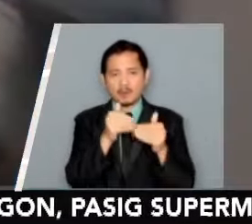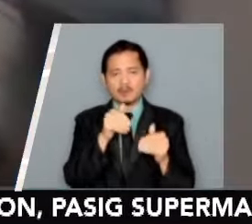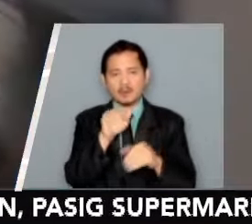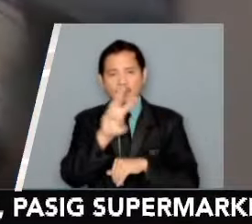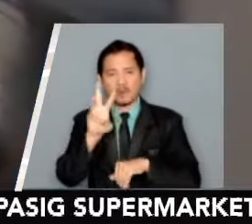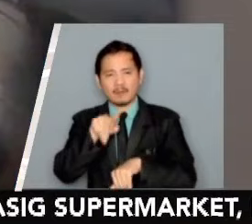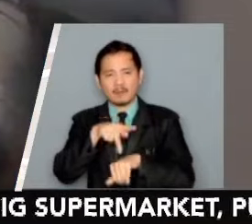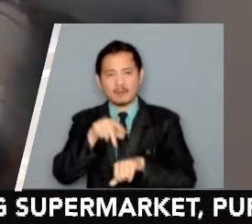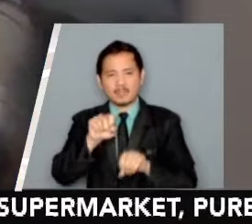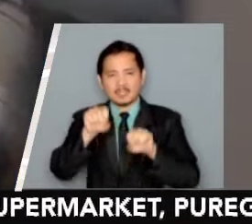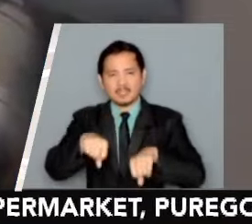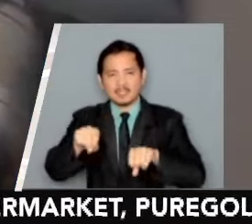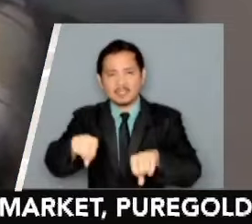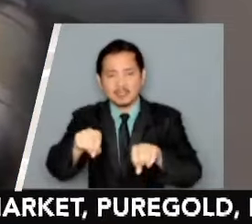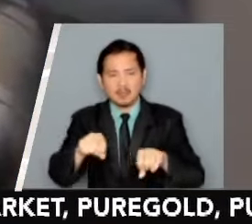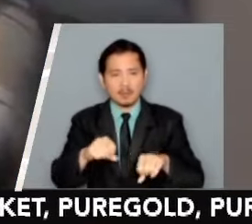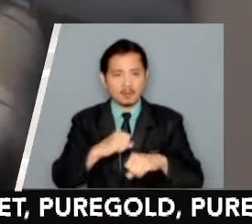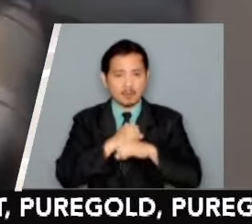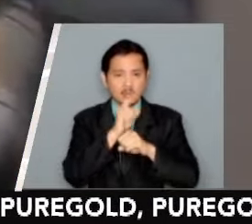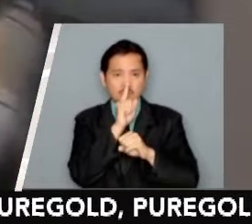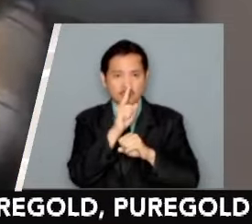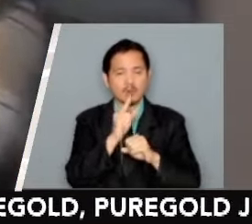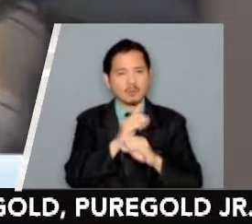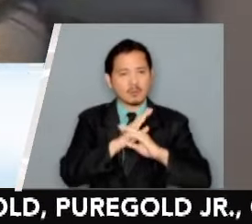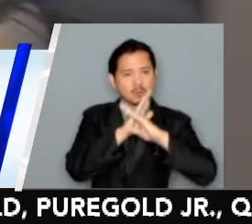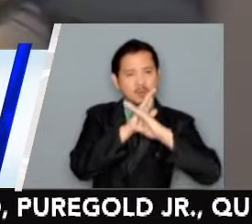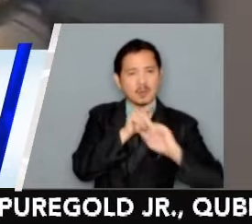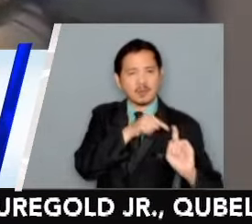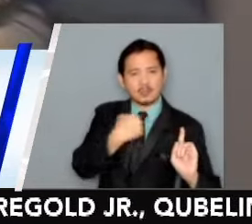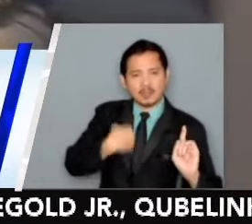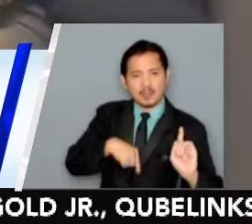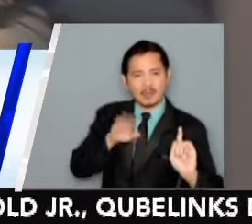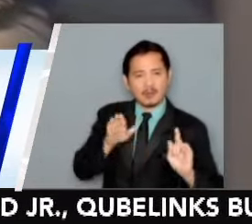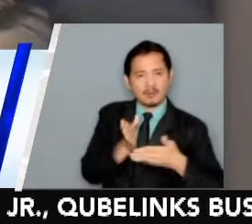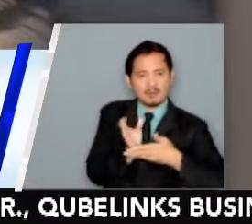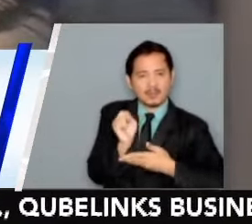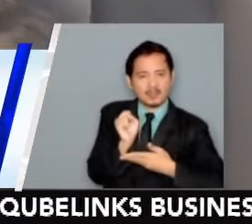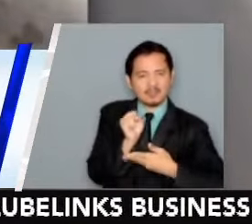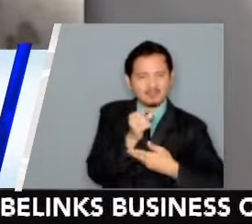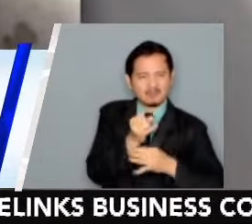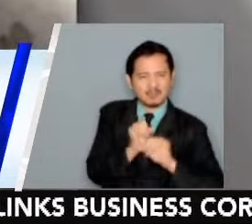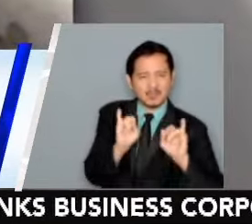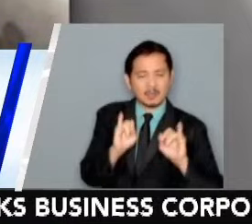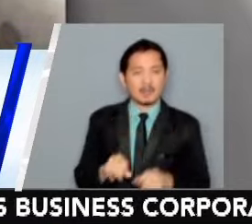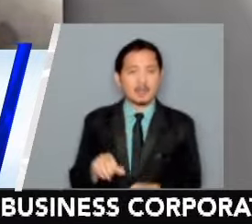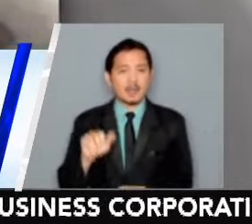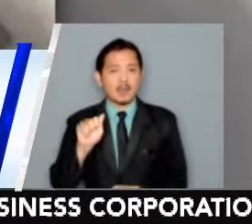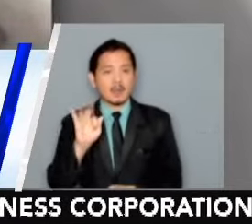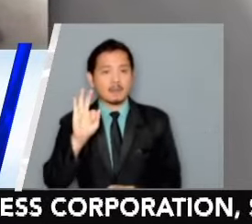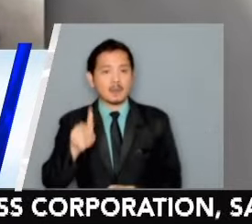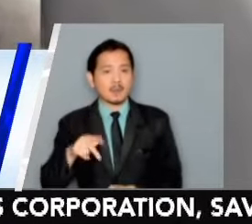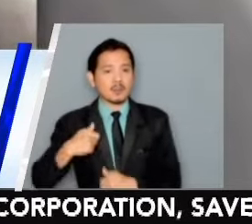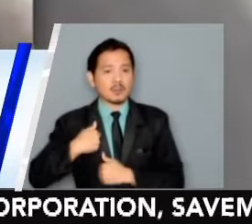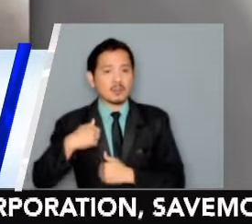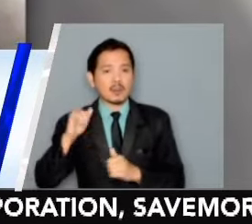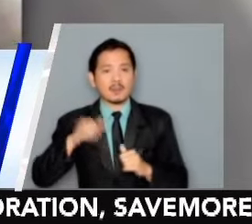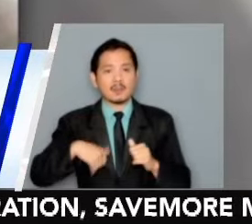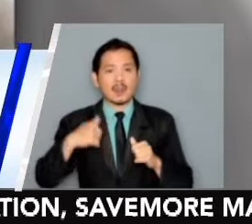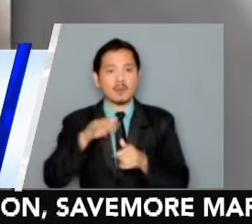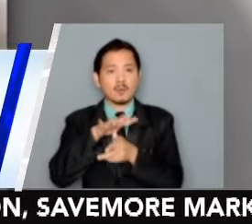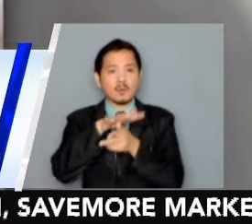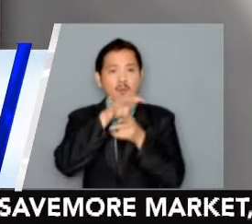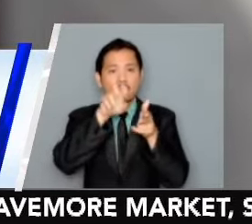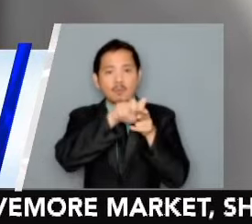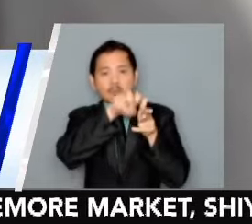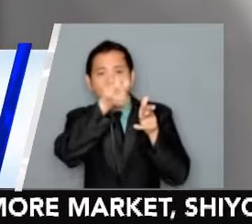para protektahan ang sovereignty at maritime rights ng China. Una na sinabi ng AFP na ang airdrop mission ay alternatibong paraan